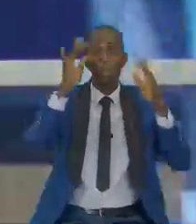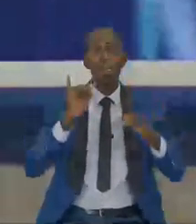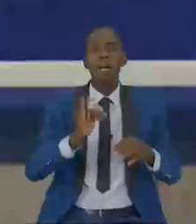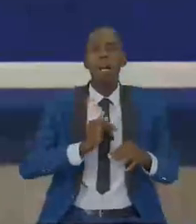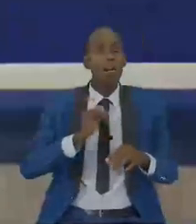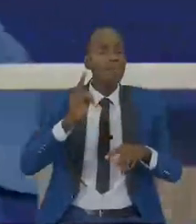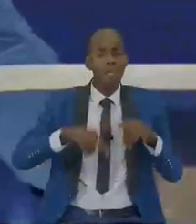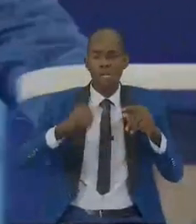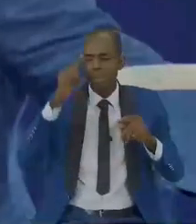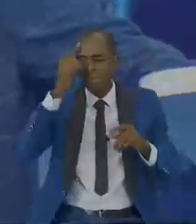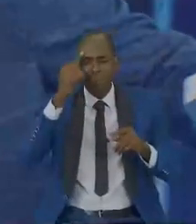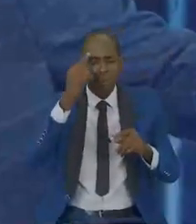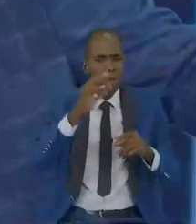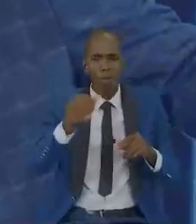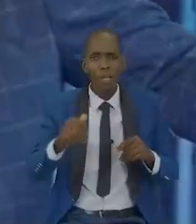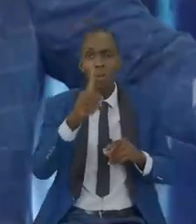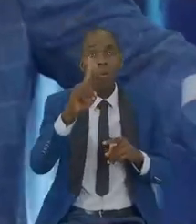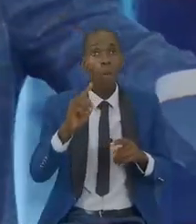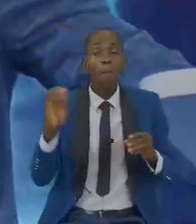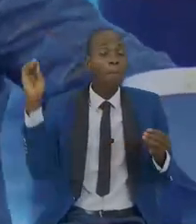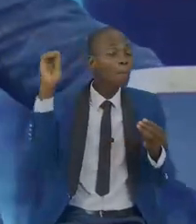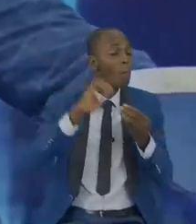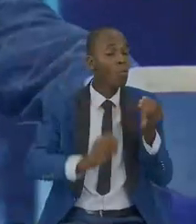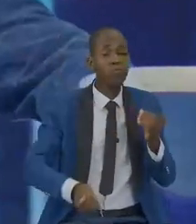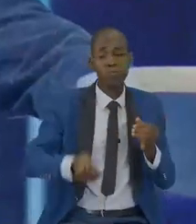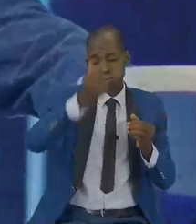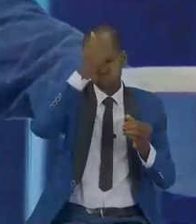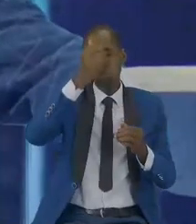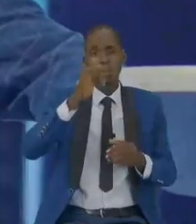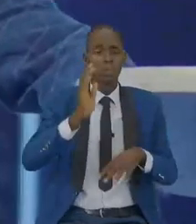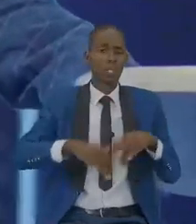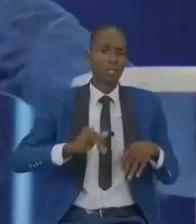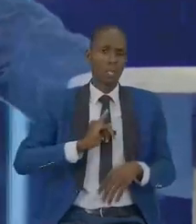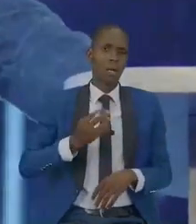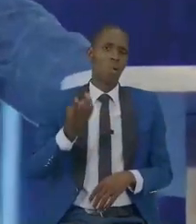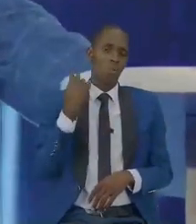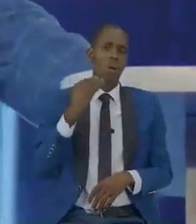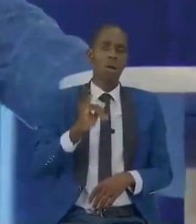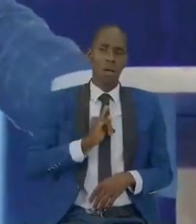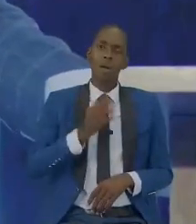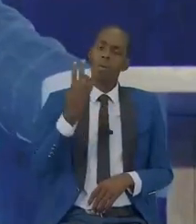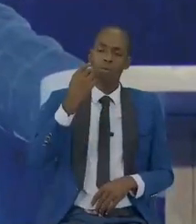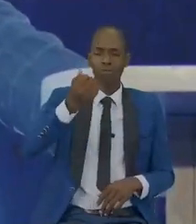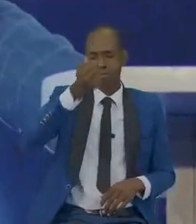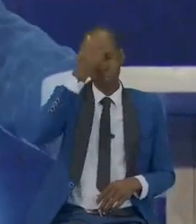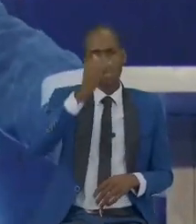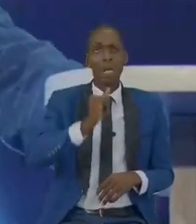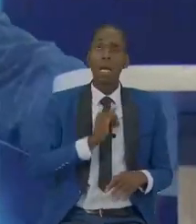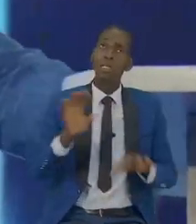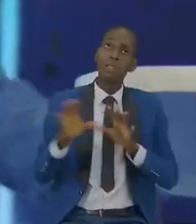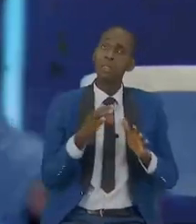j'étais plutôt insensé, oh, très terrible. Je ne pouvais pas penser que quelqu'un puisse être